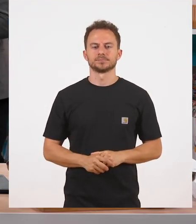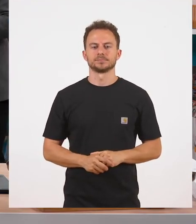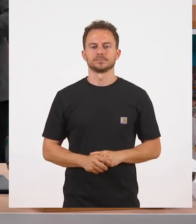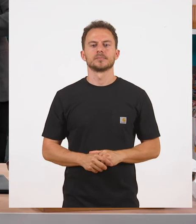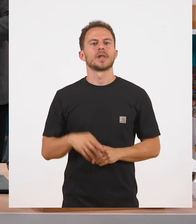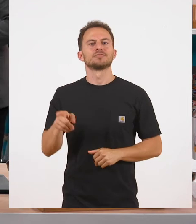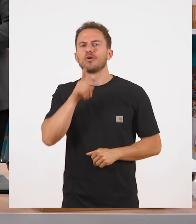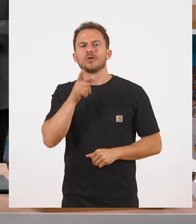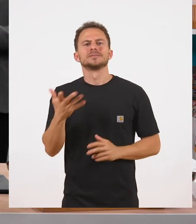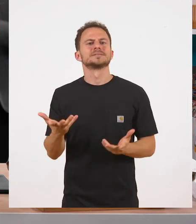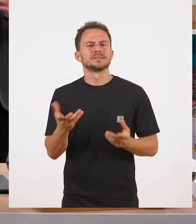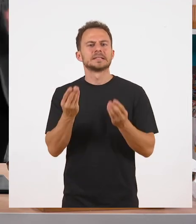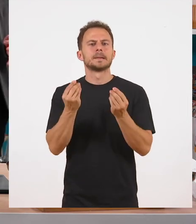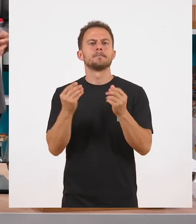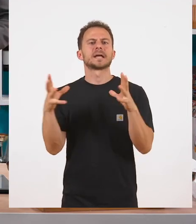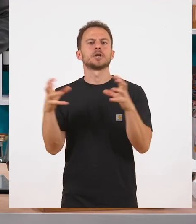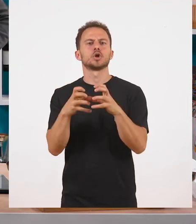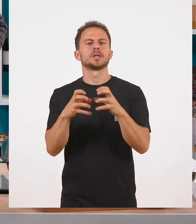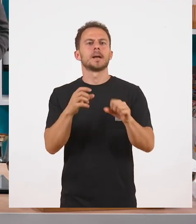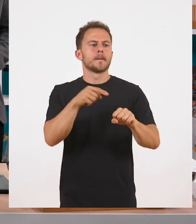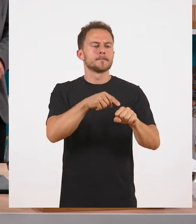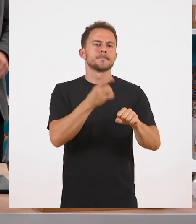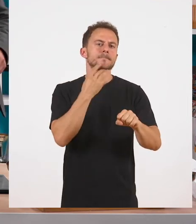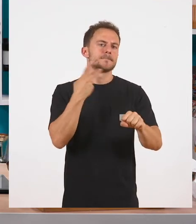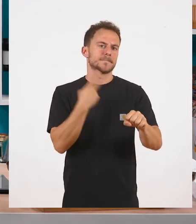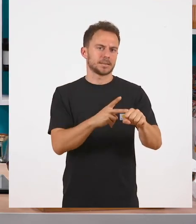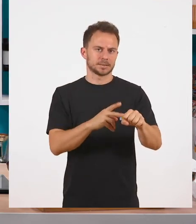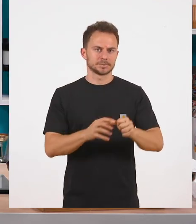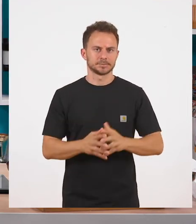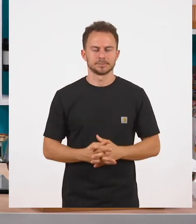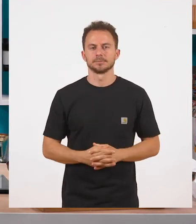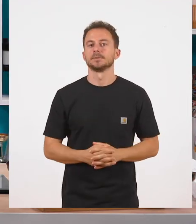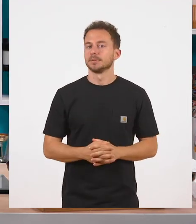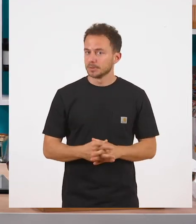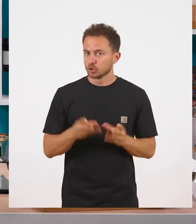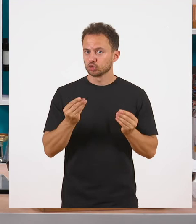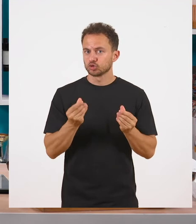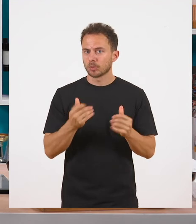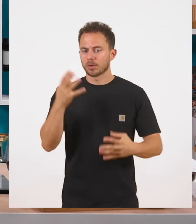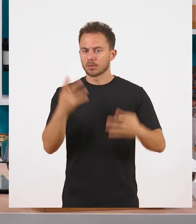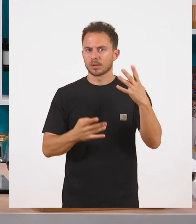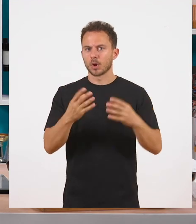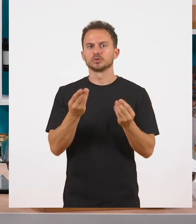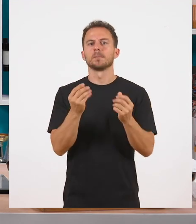εκατοστό, είναι η πυκνότητα της πέτρας. Έτσι λοιπόν, μπορούμε να υπολογίσουμε την πυκνότητα.